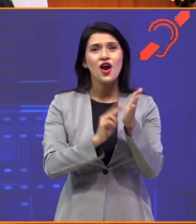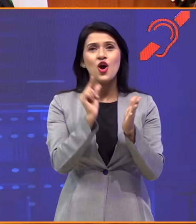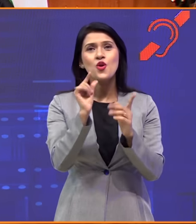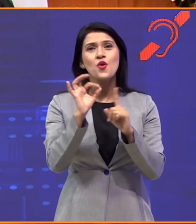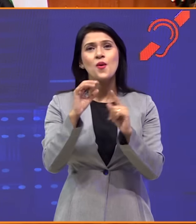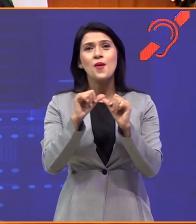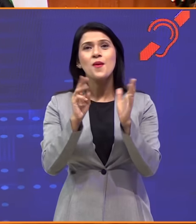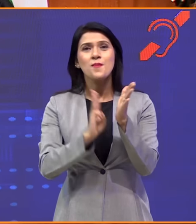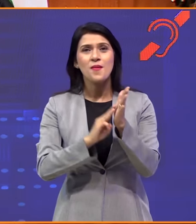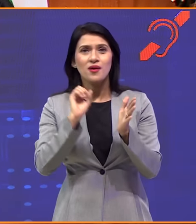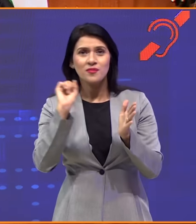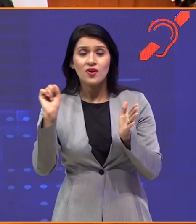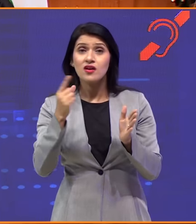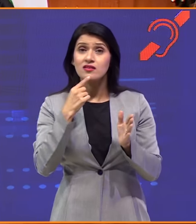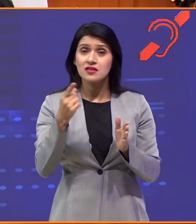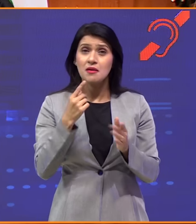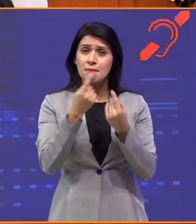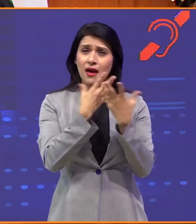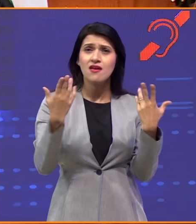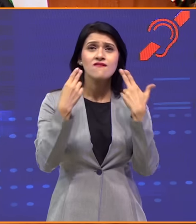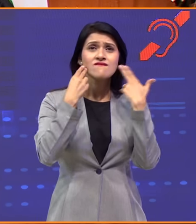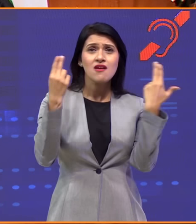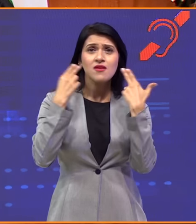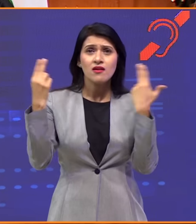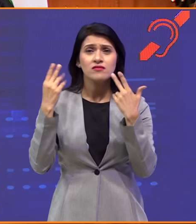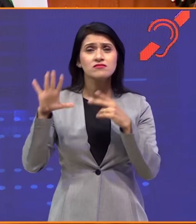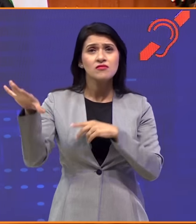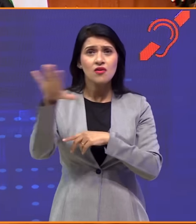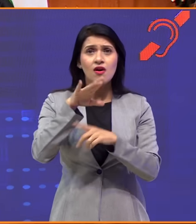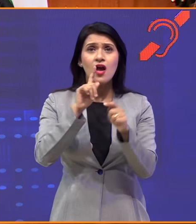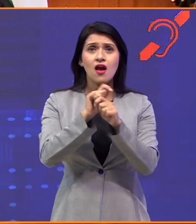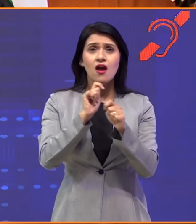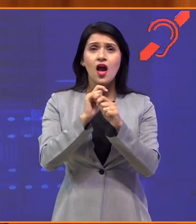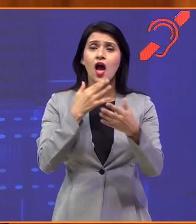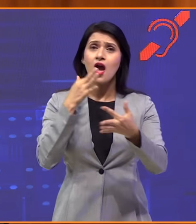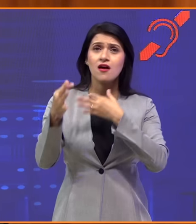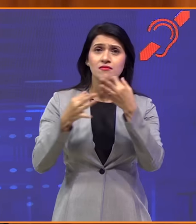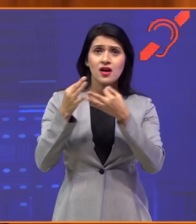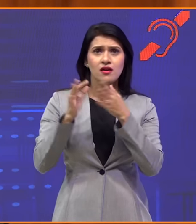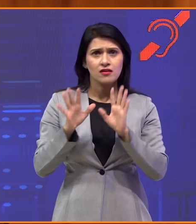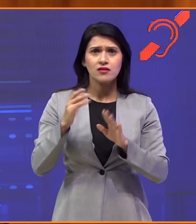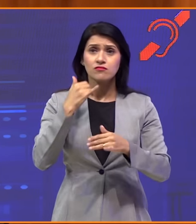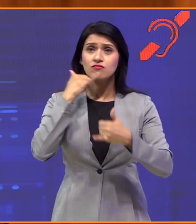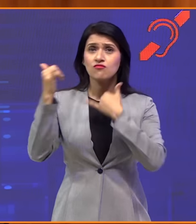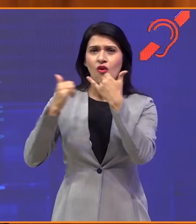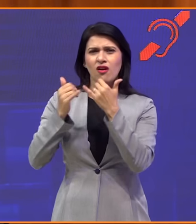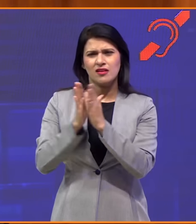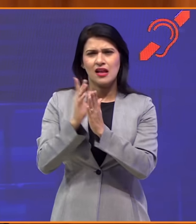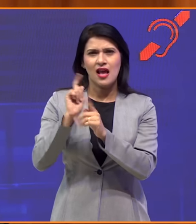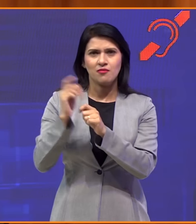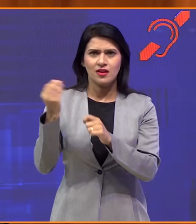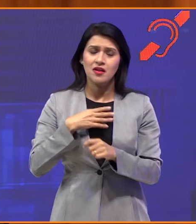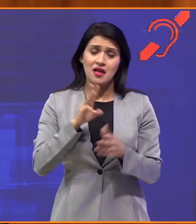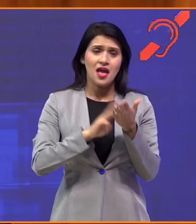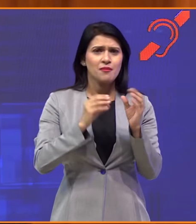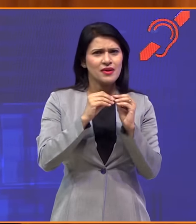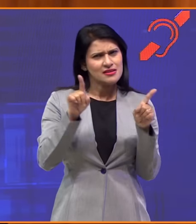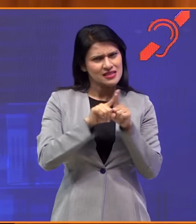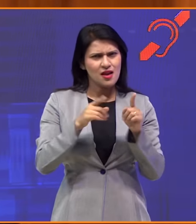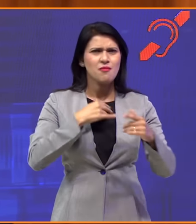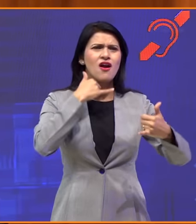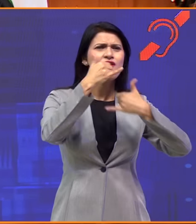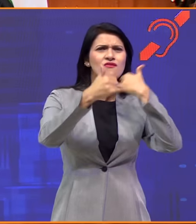प्रोड्यूसर्स हैं प्रोडक्शन हाउसेस हैं वो उनको फोन करते हैं और काम मांगते हैं जी मैं भी करता हूं सर और अब अब मैंने